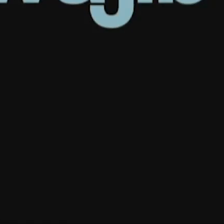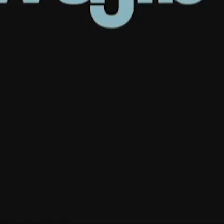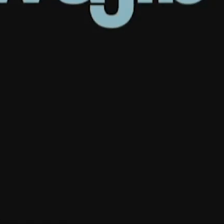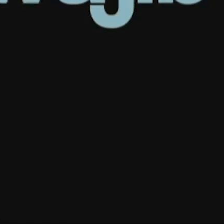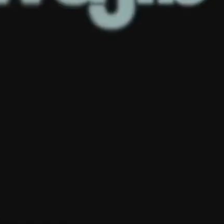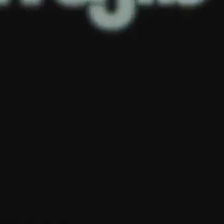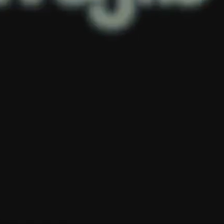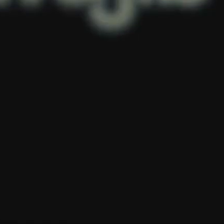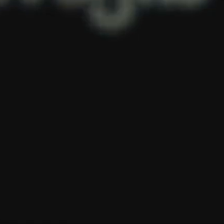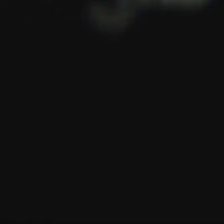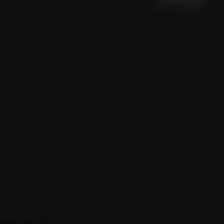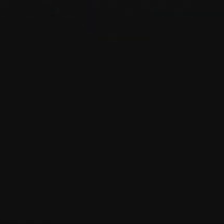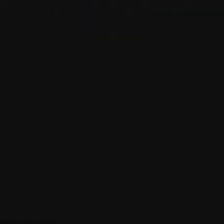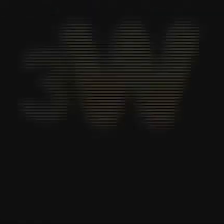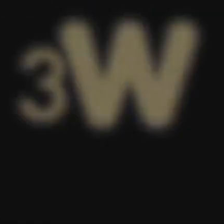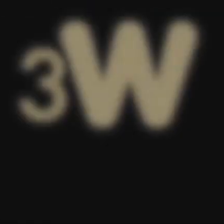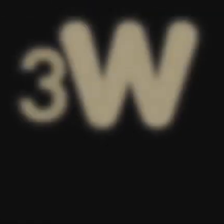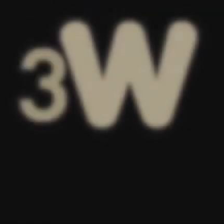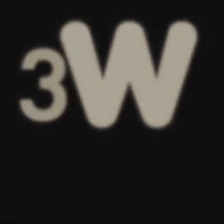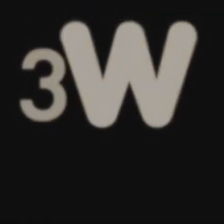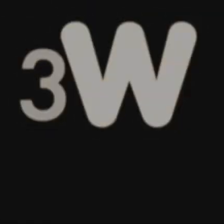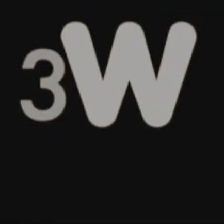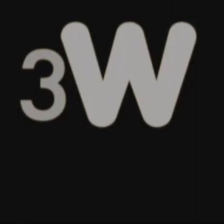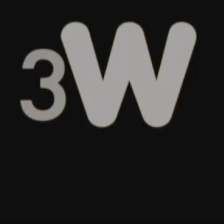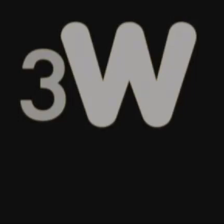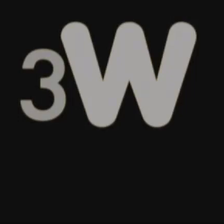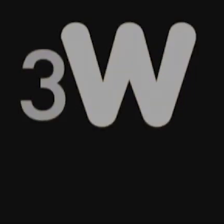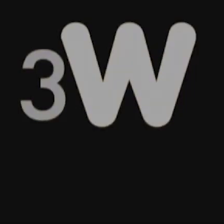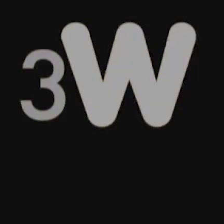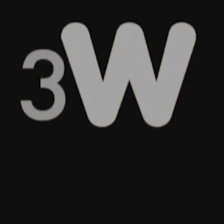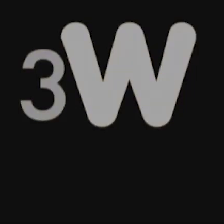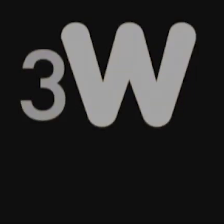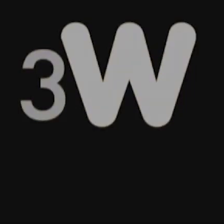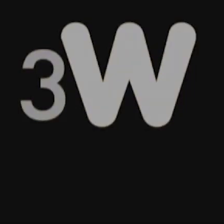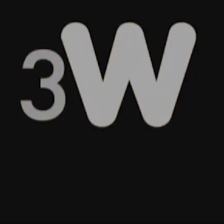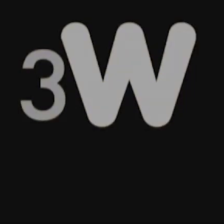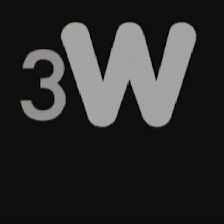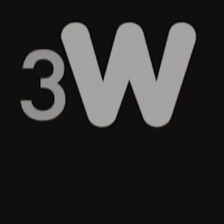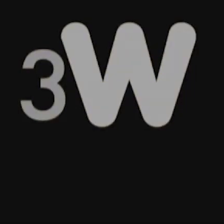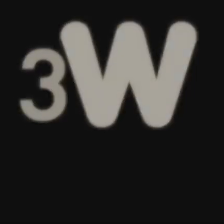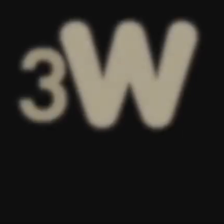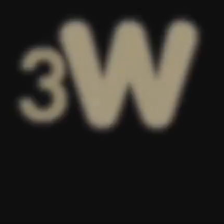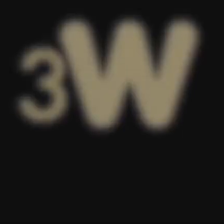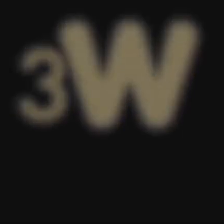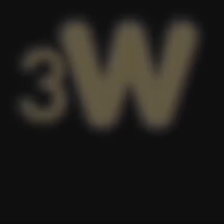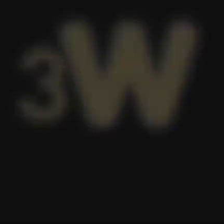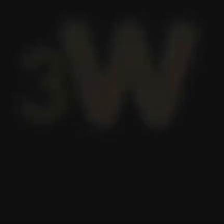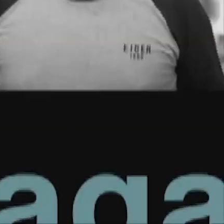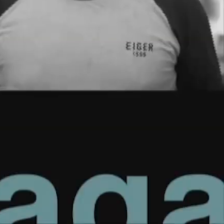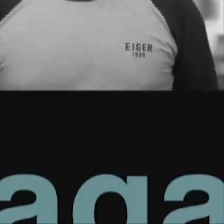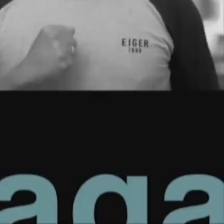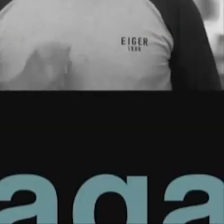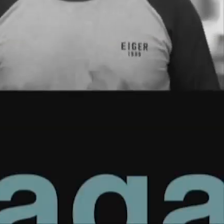hai cara melihat Jin dengan tiga wajib wajib Iman wajib amalan wajib